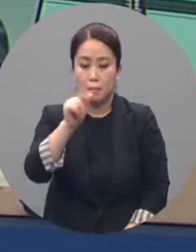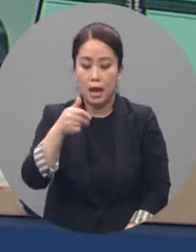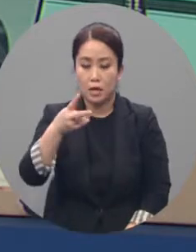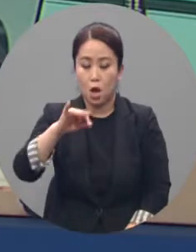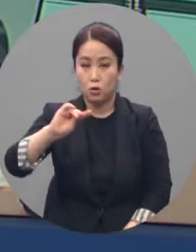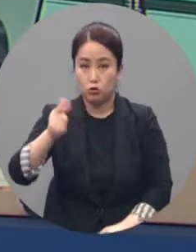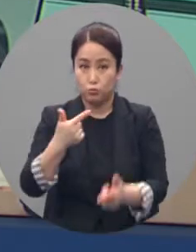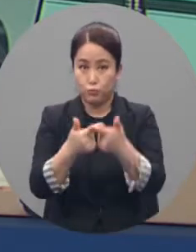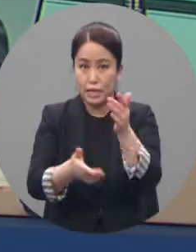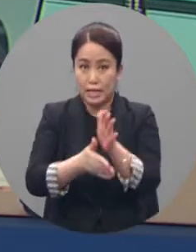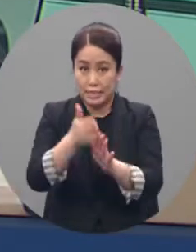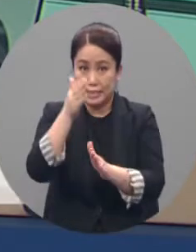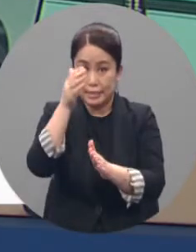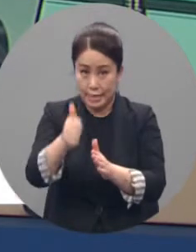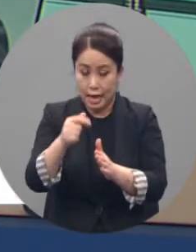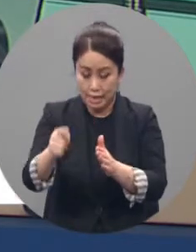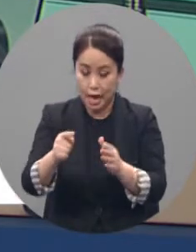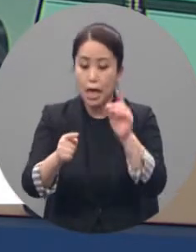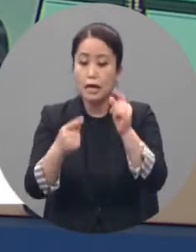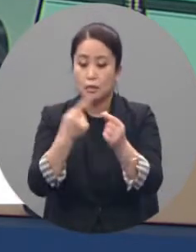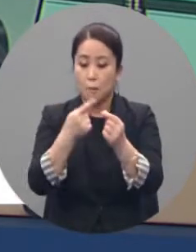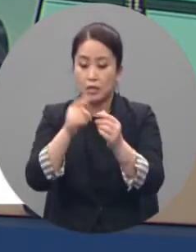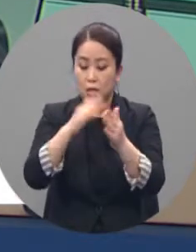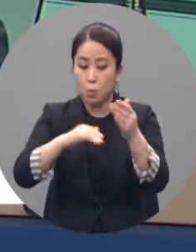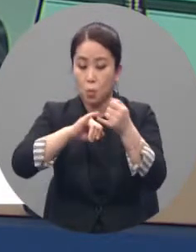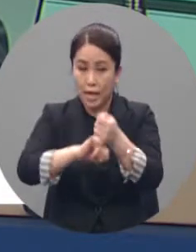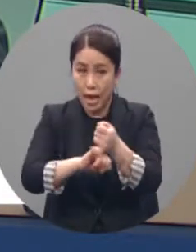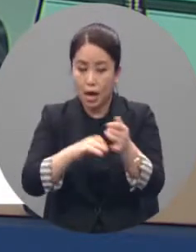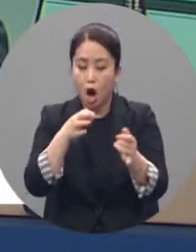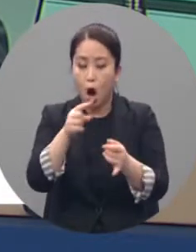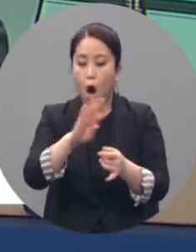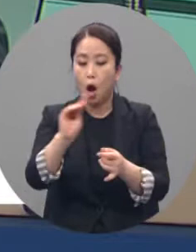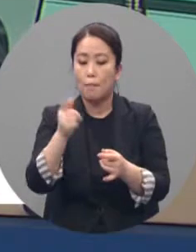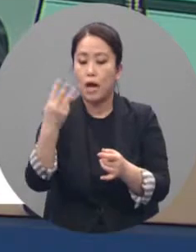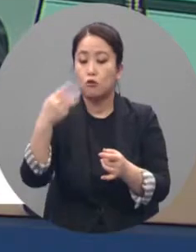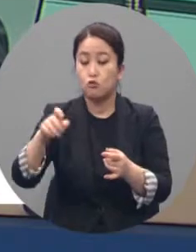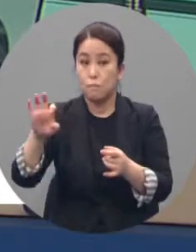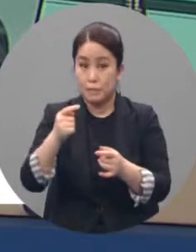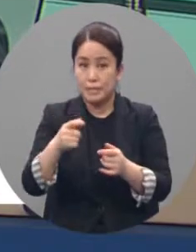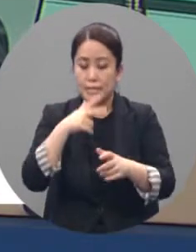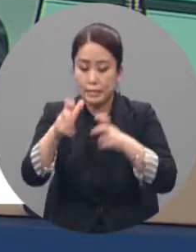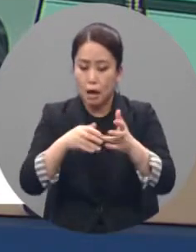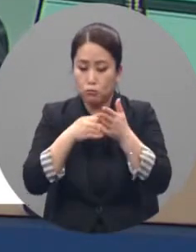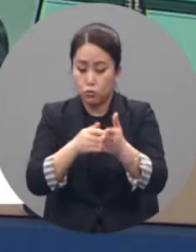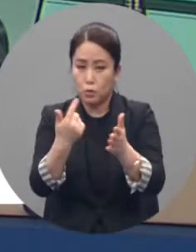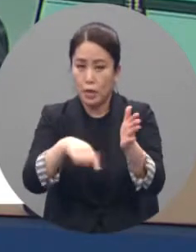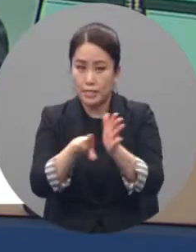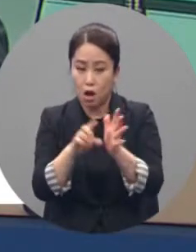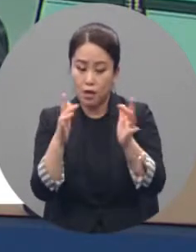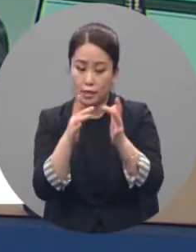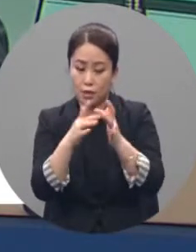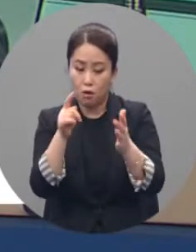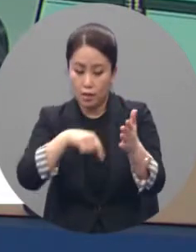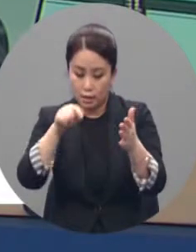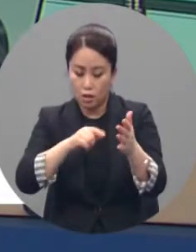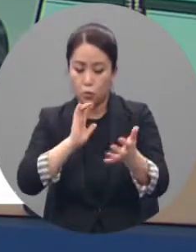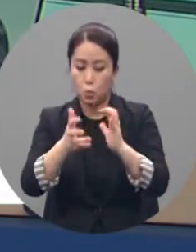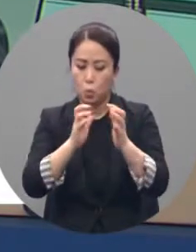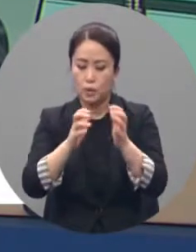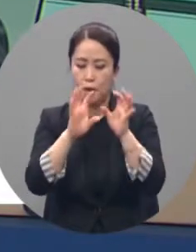박형준 부산시장의 1호 공약 이른바 어반루프 사업 추진을 위해 부산시가 인터넷 토론회까지 열며 속도를 올리고